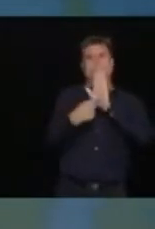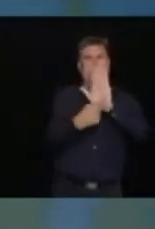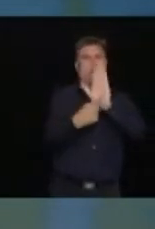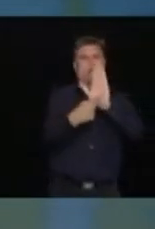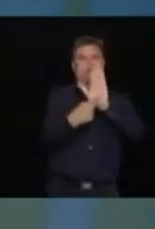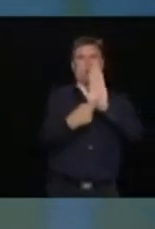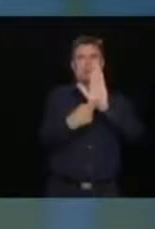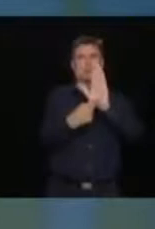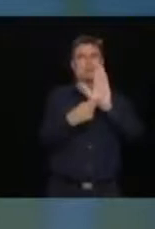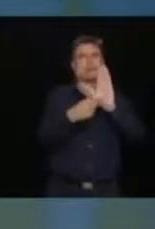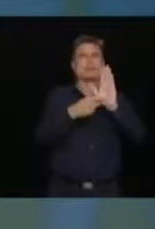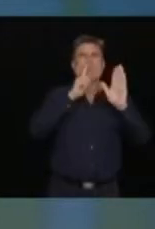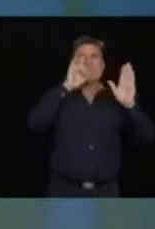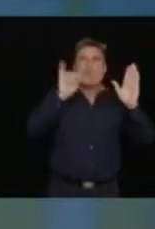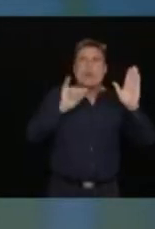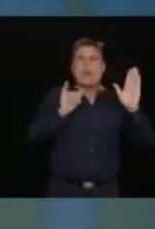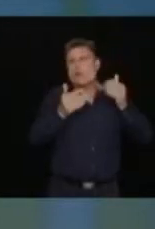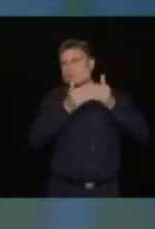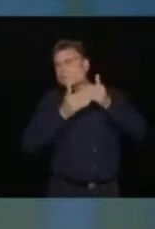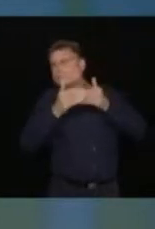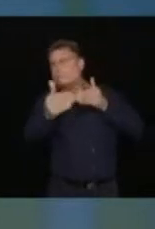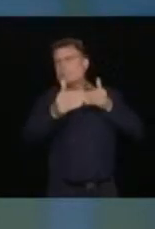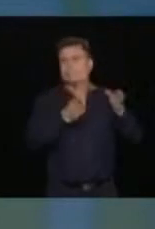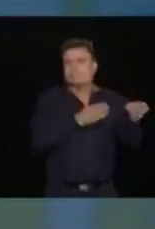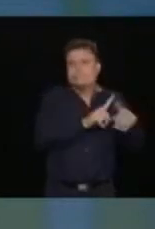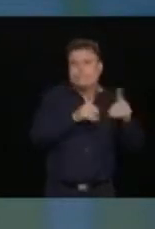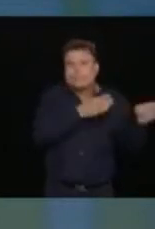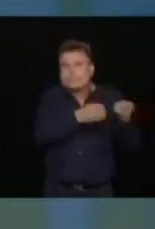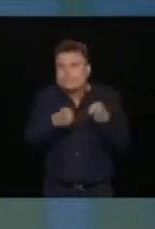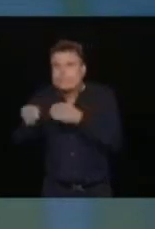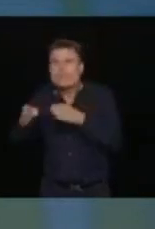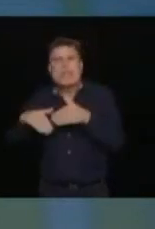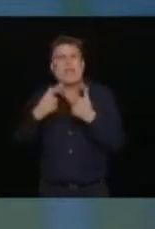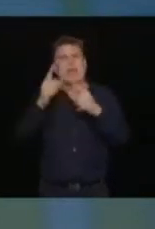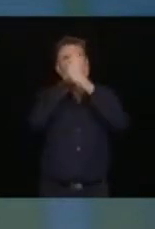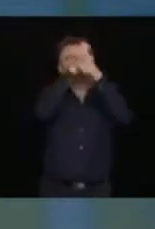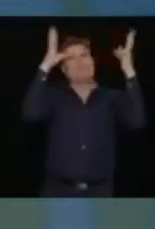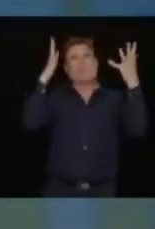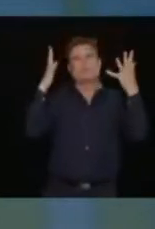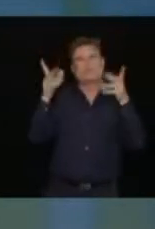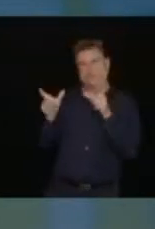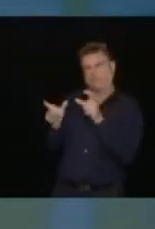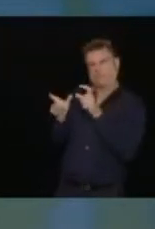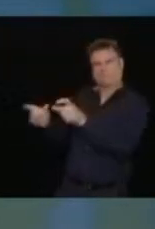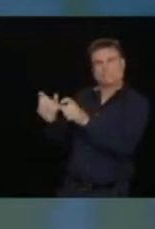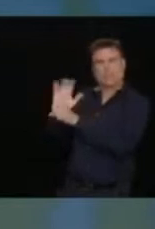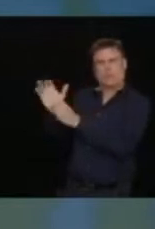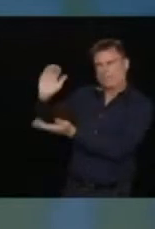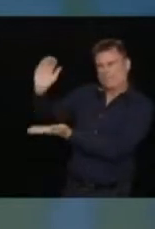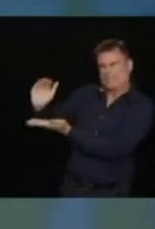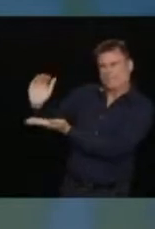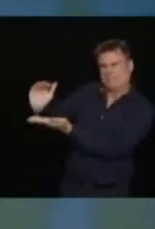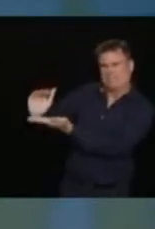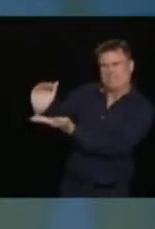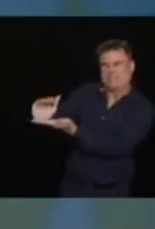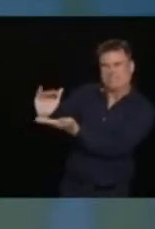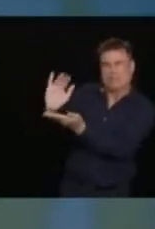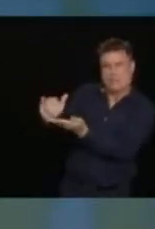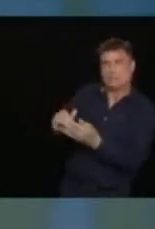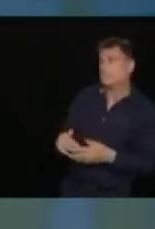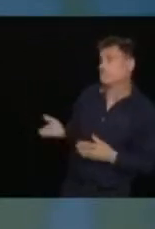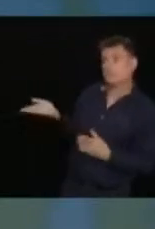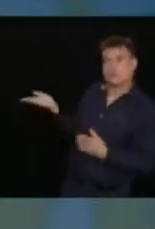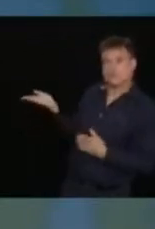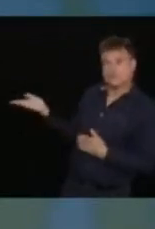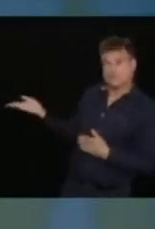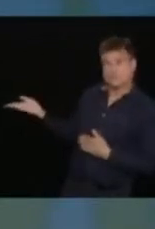那么希望如何我们再继续的把我们的曲线拉平。 So this is the update of the